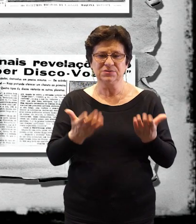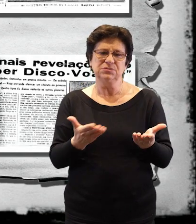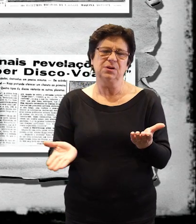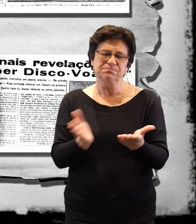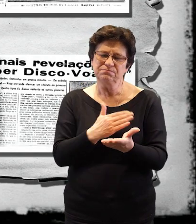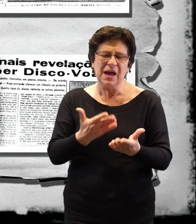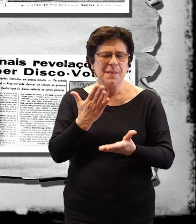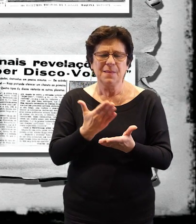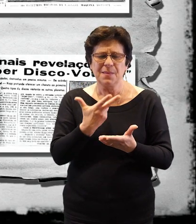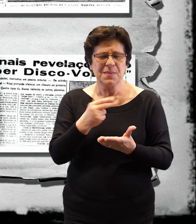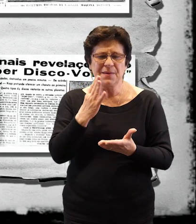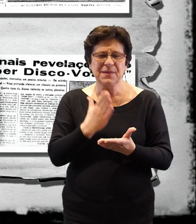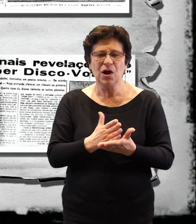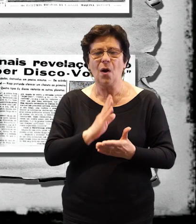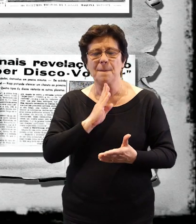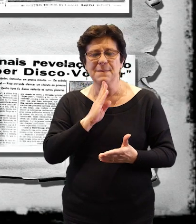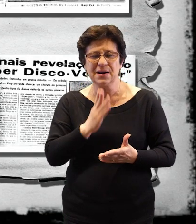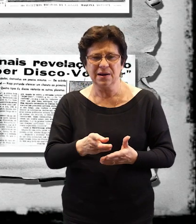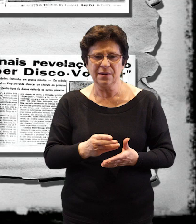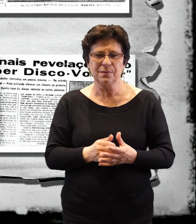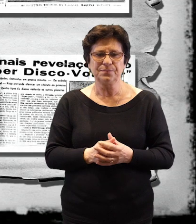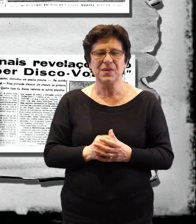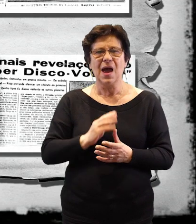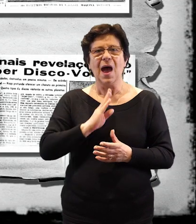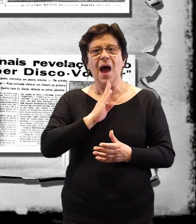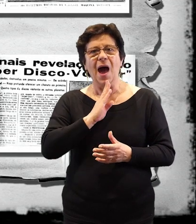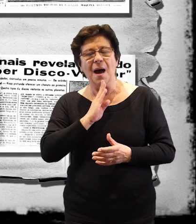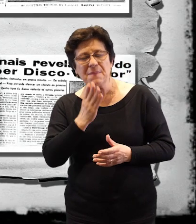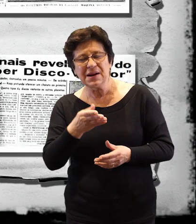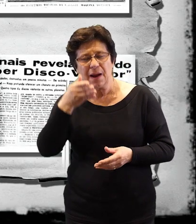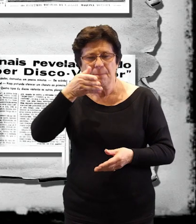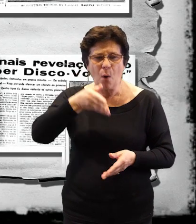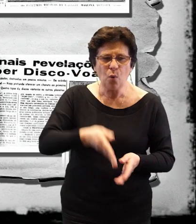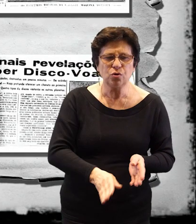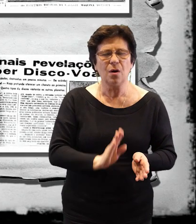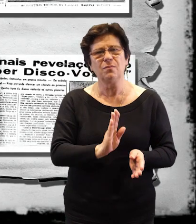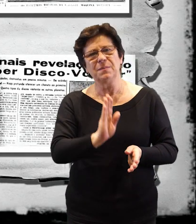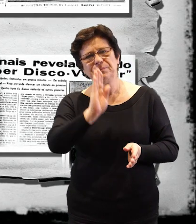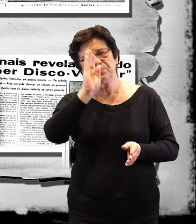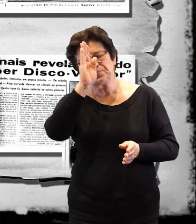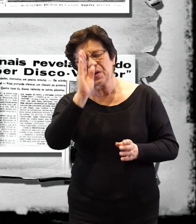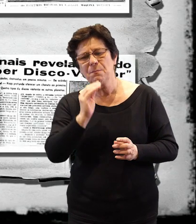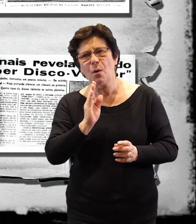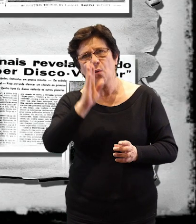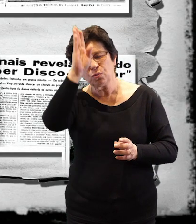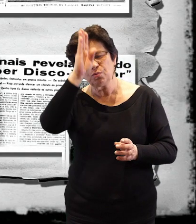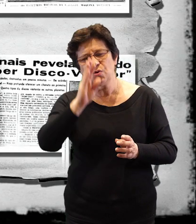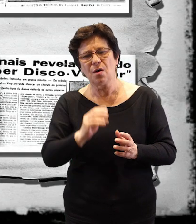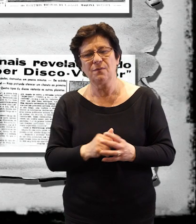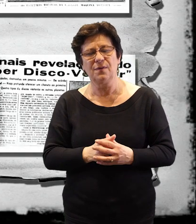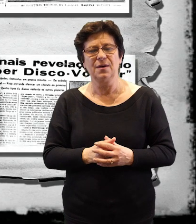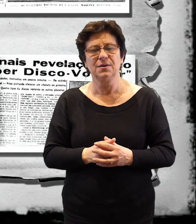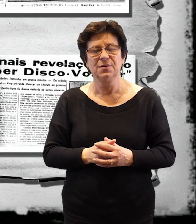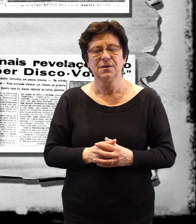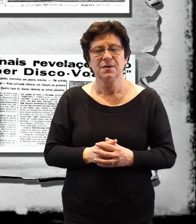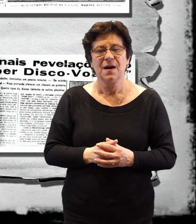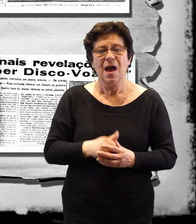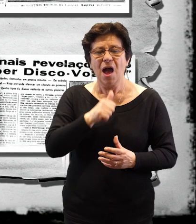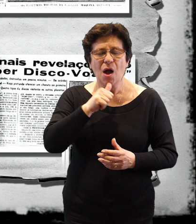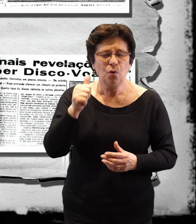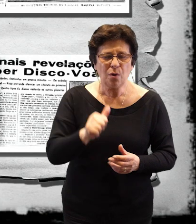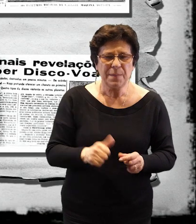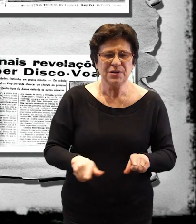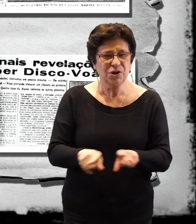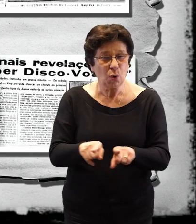bo przeglądałem prasę z Ameryki Południowej, prasę argentyńską, prasę brazylijską, no, prasę